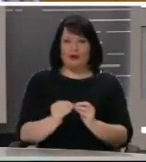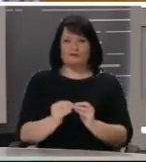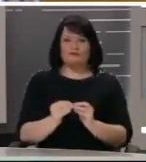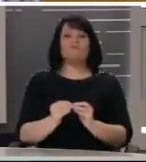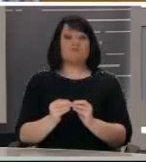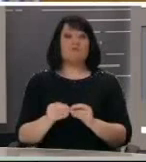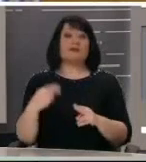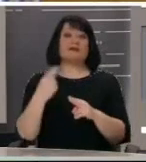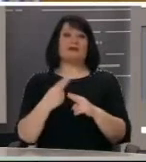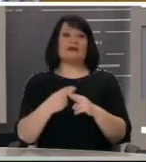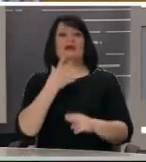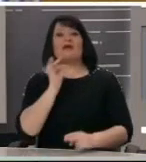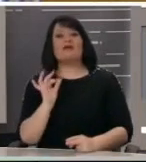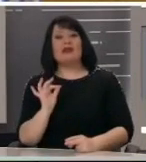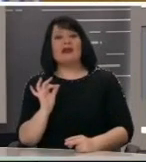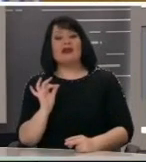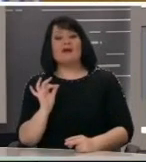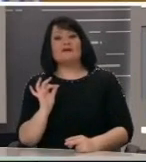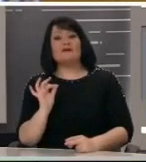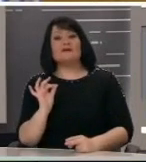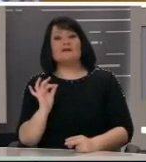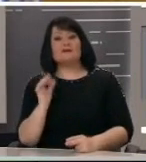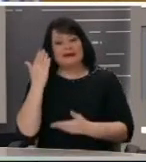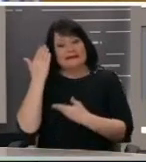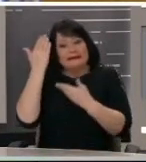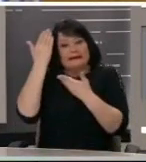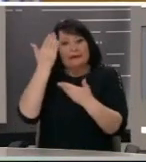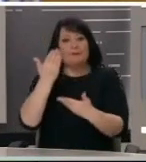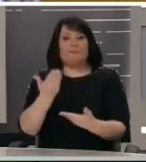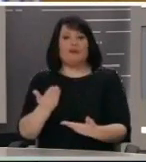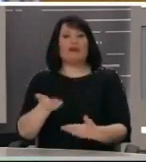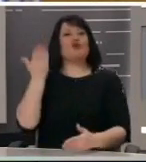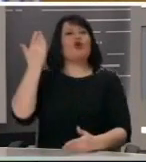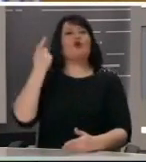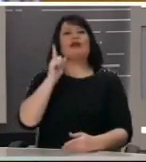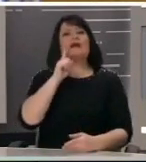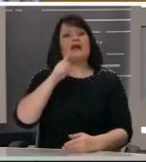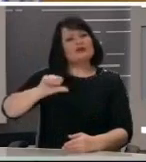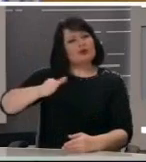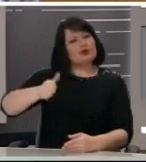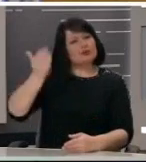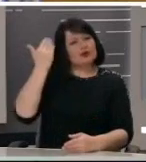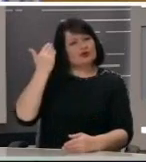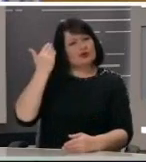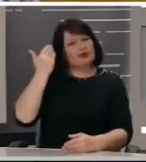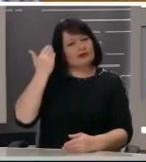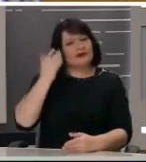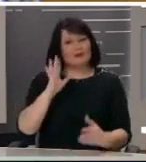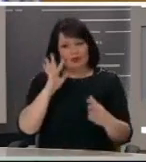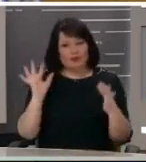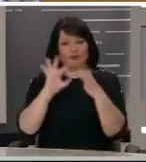μια σημαντική ευκαιρία ταυτόχρονα να αποτίσουμε φόρο τιμής στις πρωτοπόρες γυναίκες που συνέδεσαν